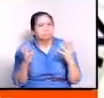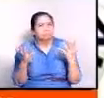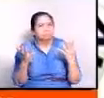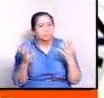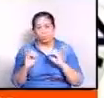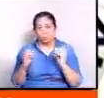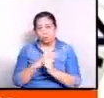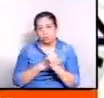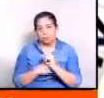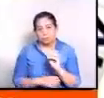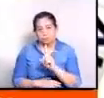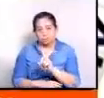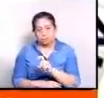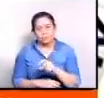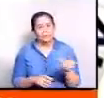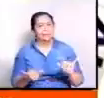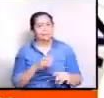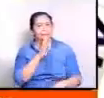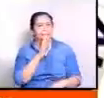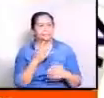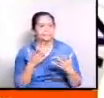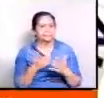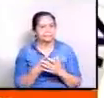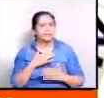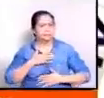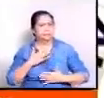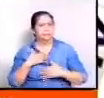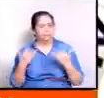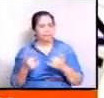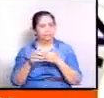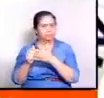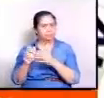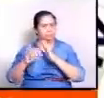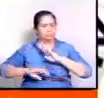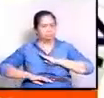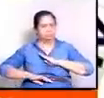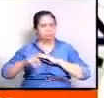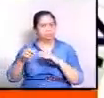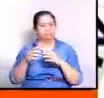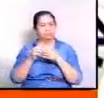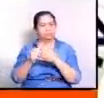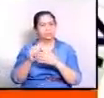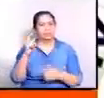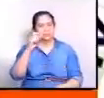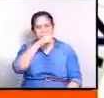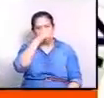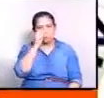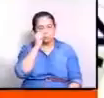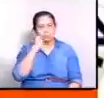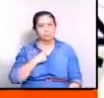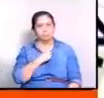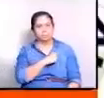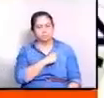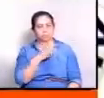Wala mas, ganun threat. Like I said, na masaya naman kami sa leadership ng ni Tito Sen at